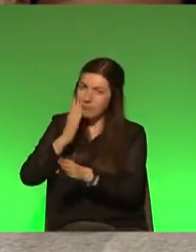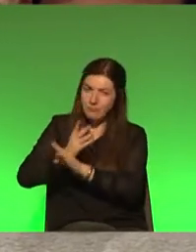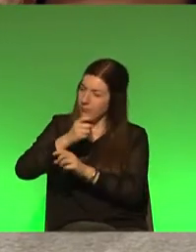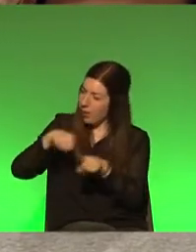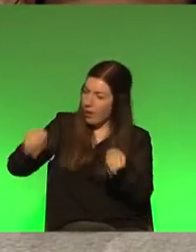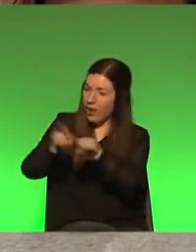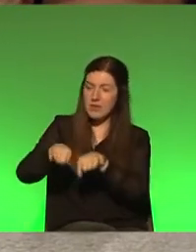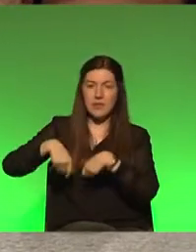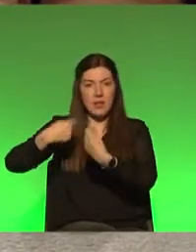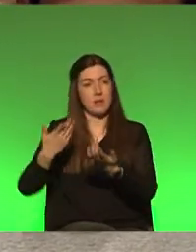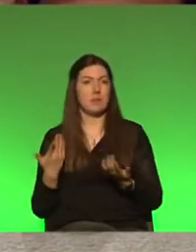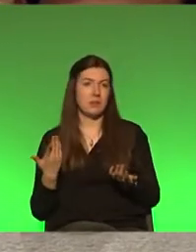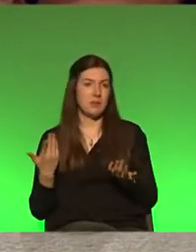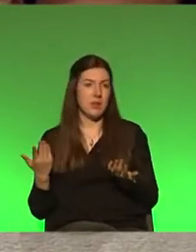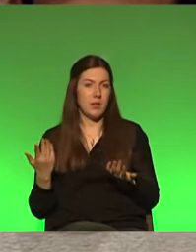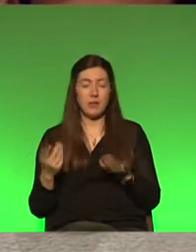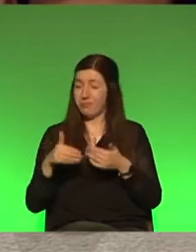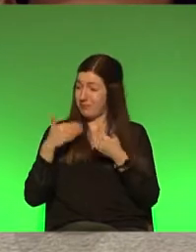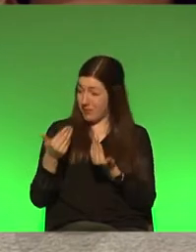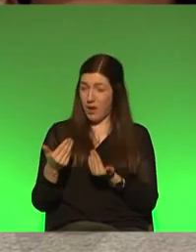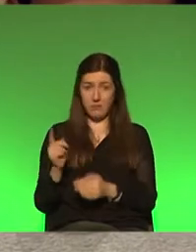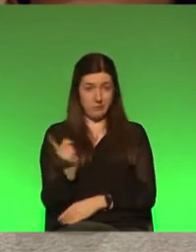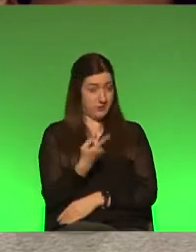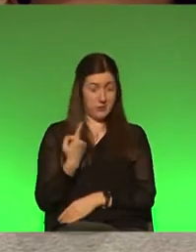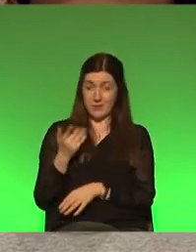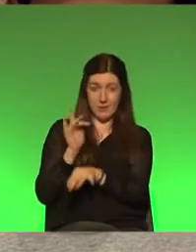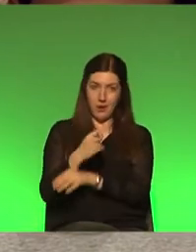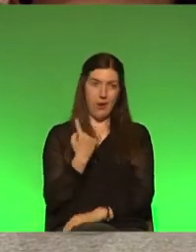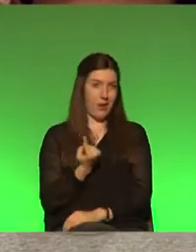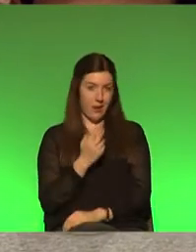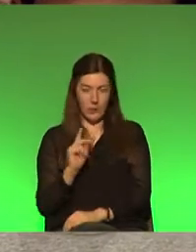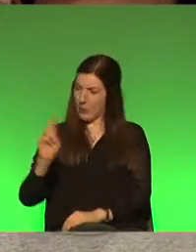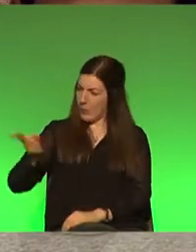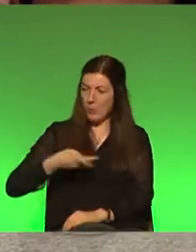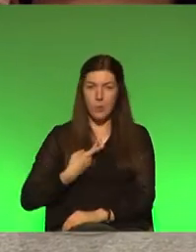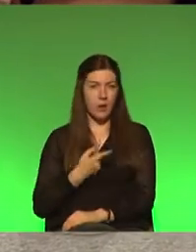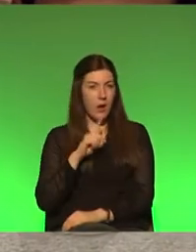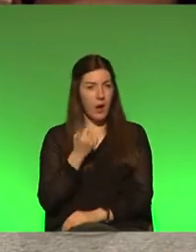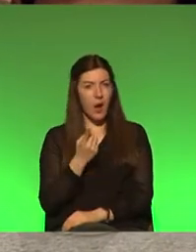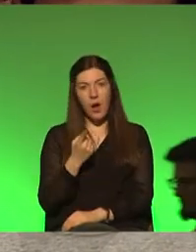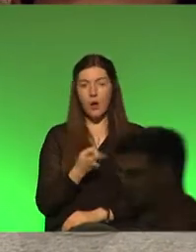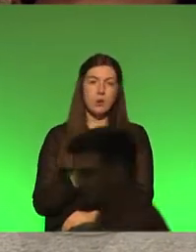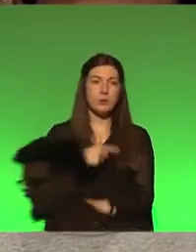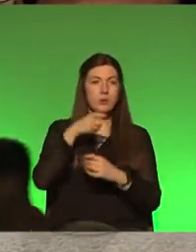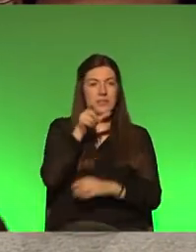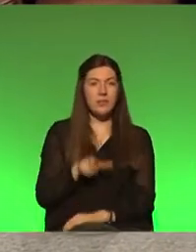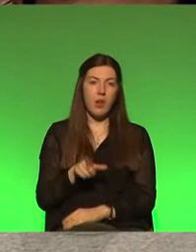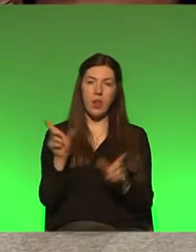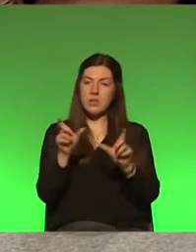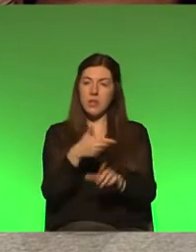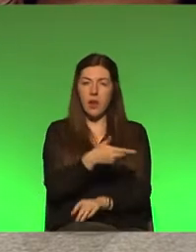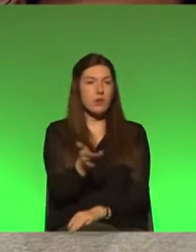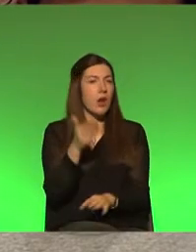deutlich gezeigt und gesagt, dass wir mit dieser Kritik als Grüne nicht alleine stehen, ganz im Gegenteil. Und auch in der Zivilgesellschaft formiert sich ja